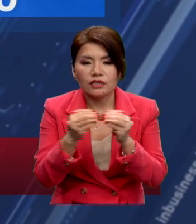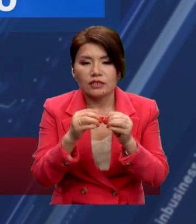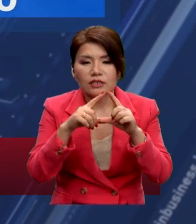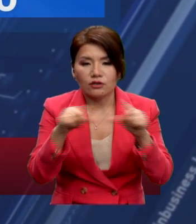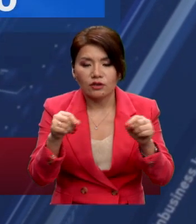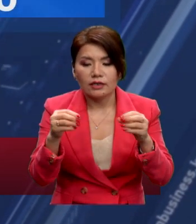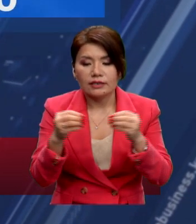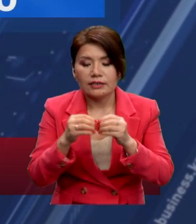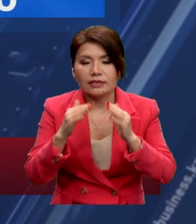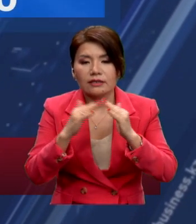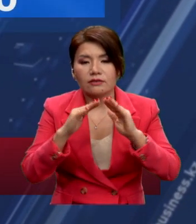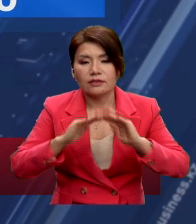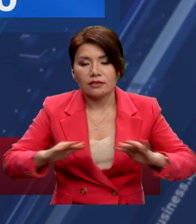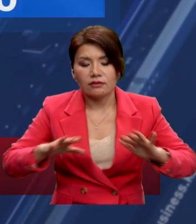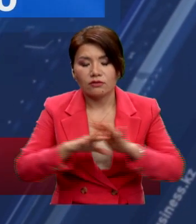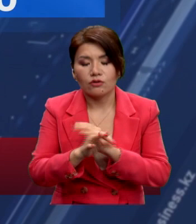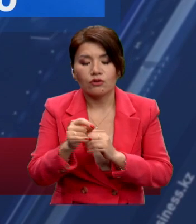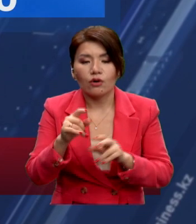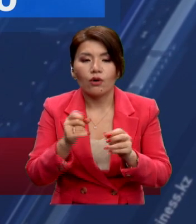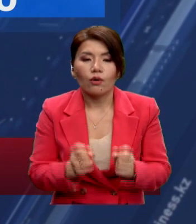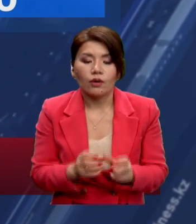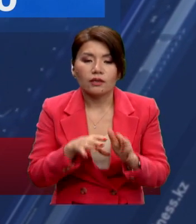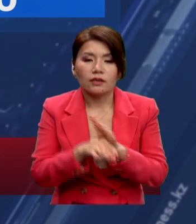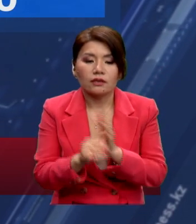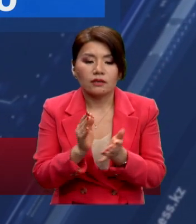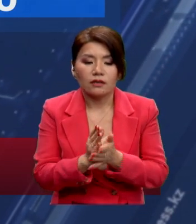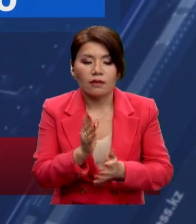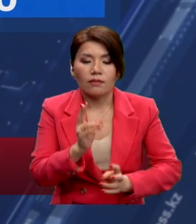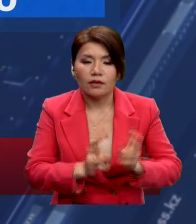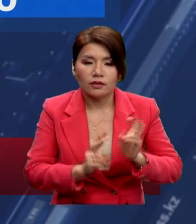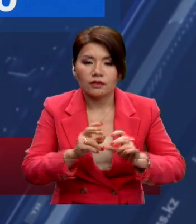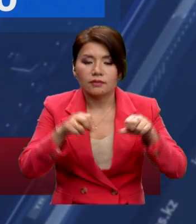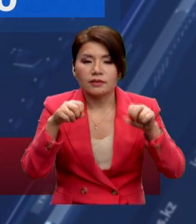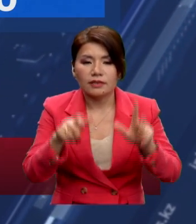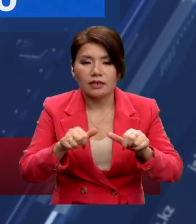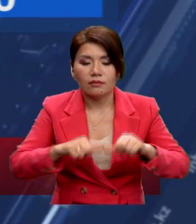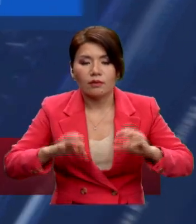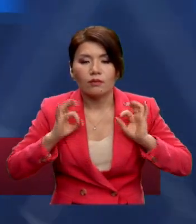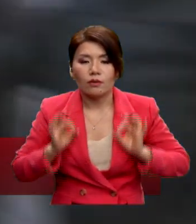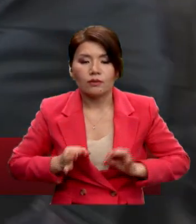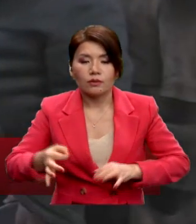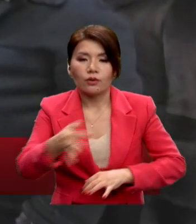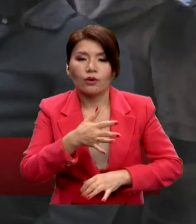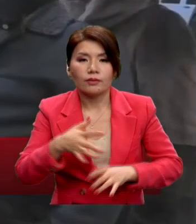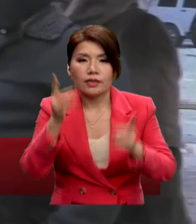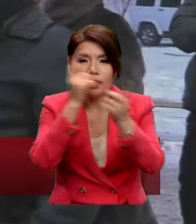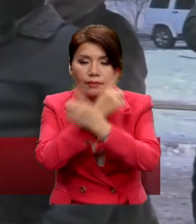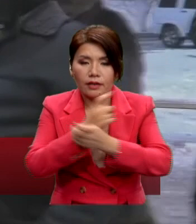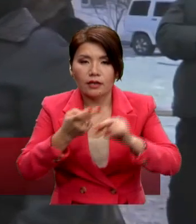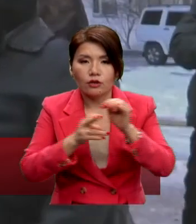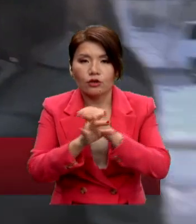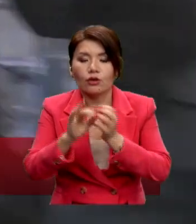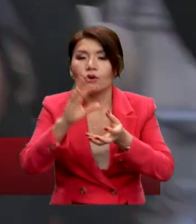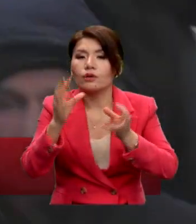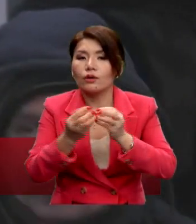столько же детсадов. Уголовное дело по данному факту находится в производстве у специальных прокуроров области. Объявляя предварительные